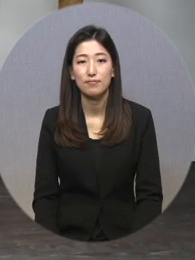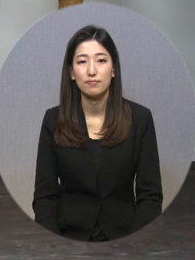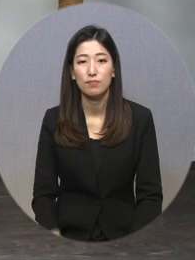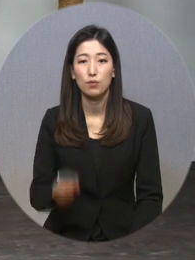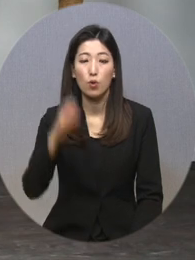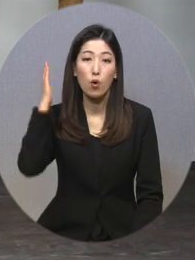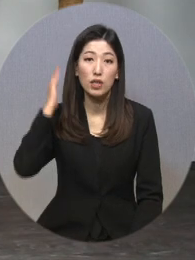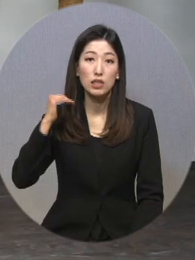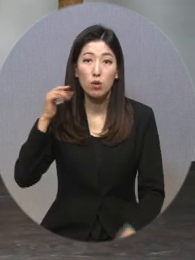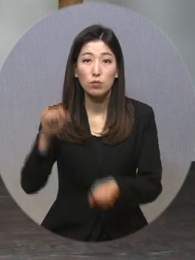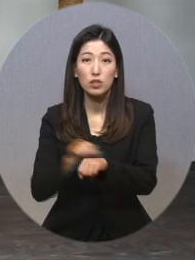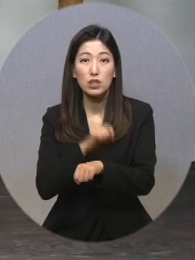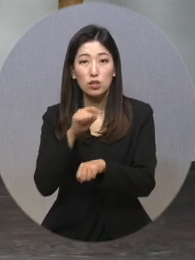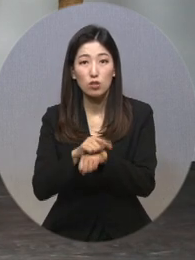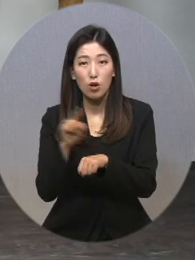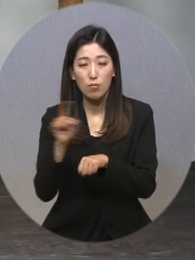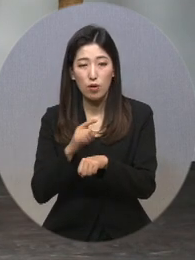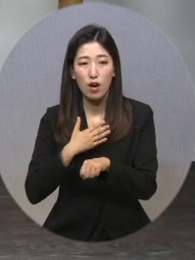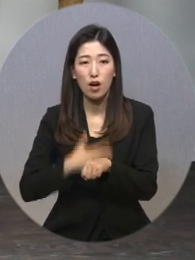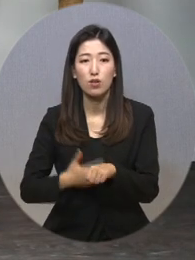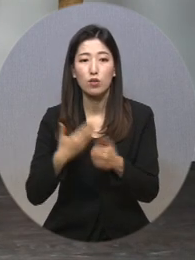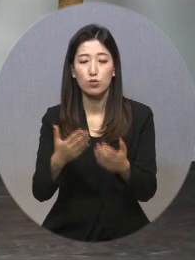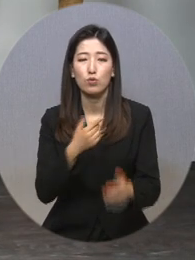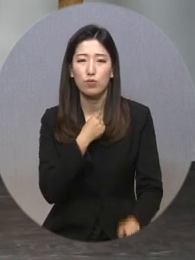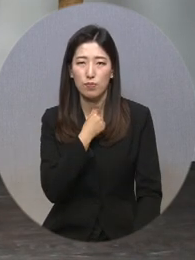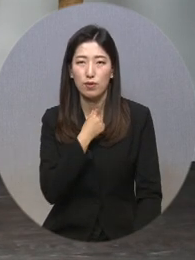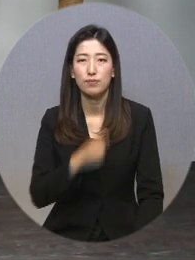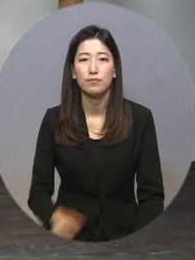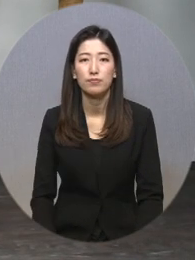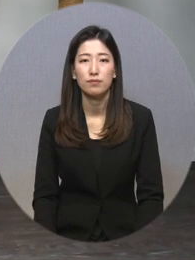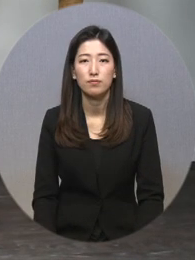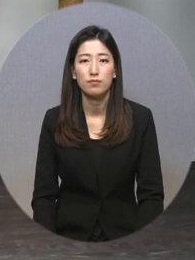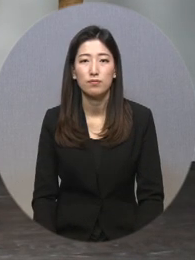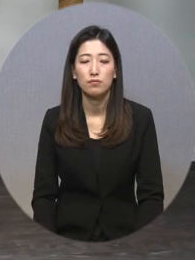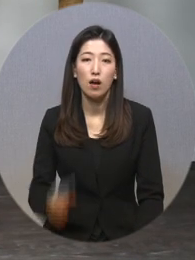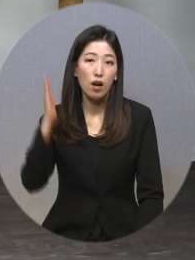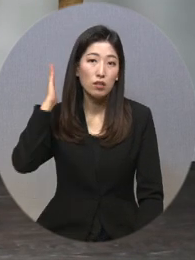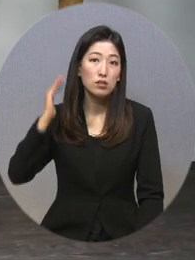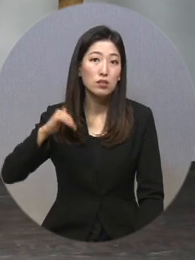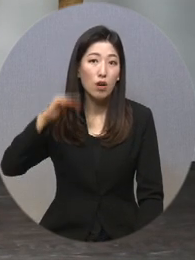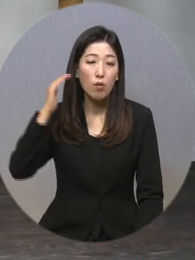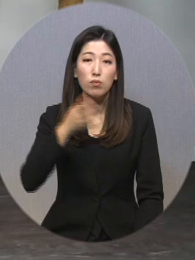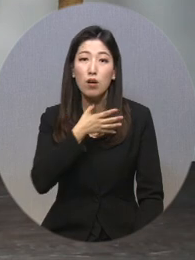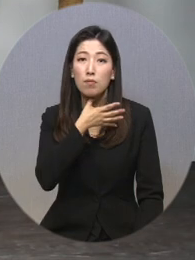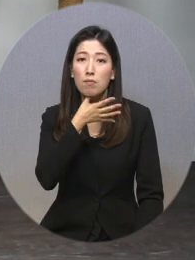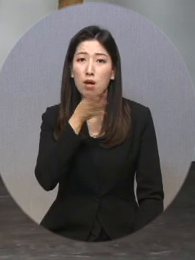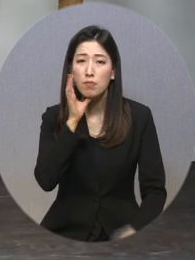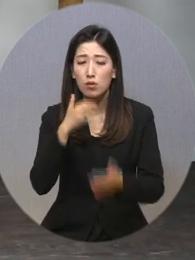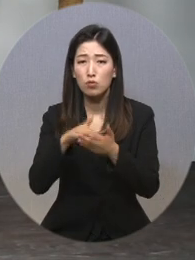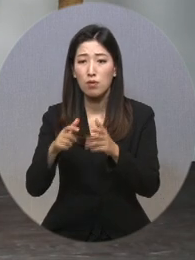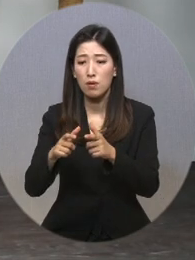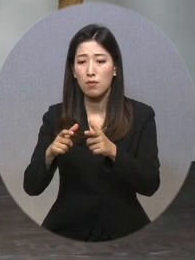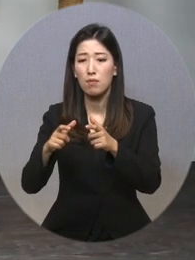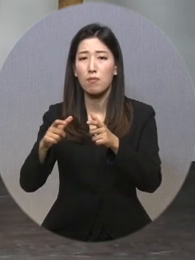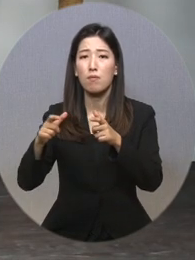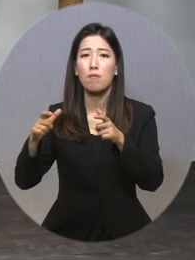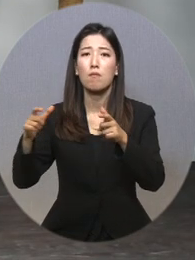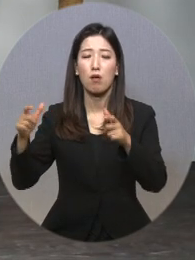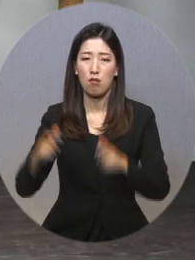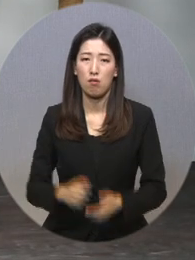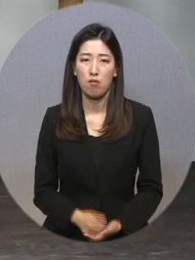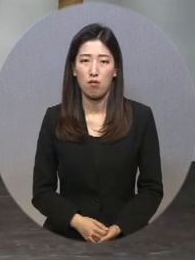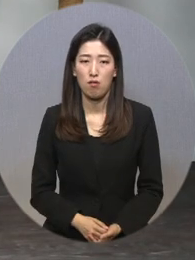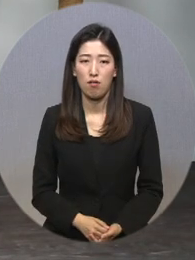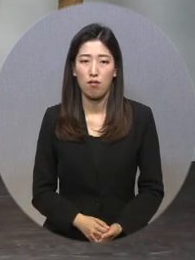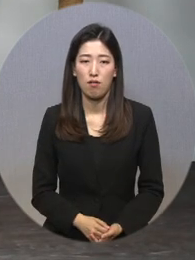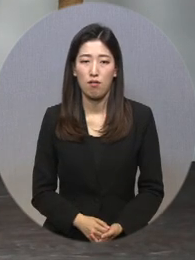말씀드리고 싶습니다. 의정부에 굉장히 고령 인구가 늘어나고 있는 도시입니다. 고령